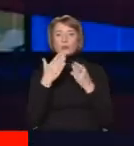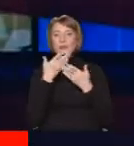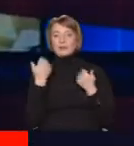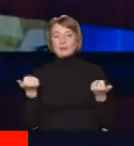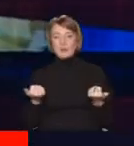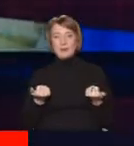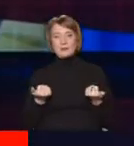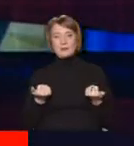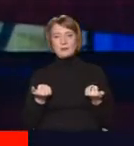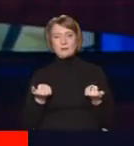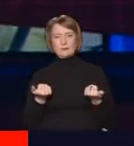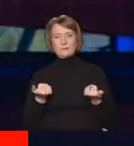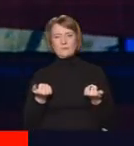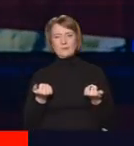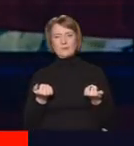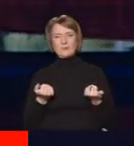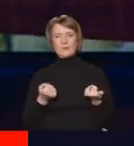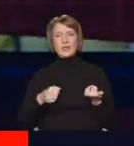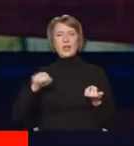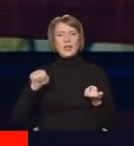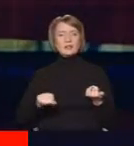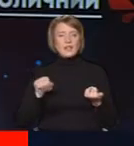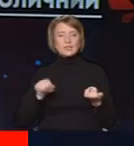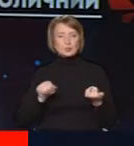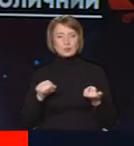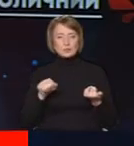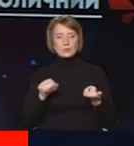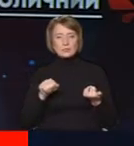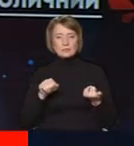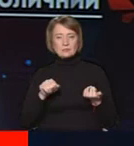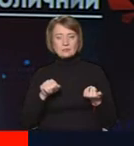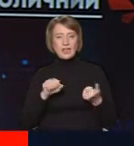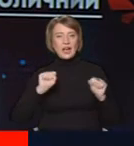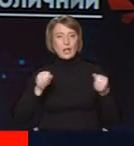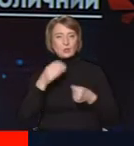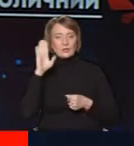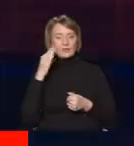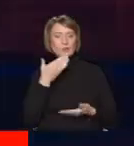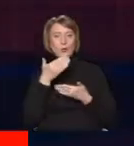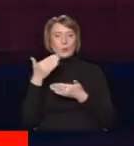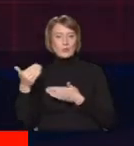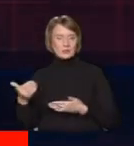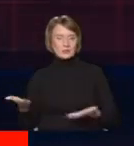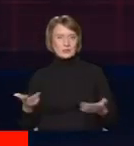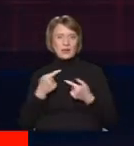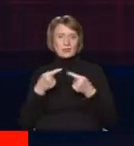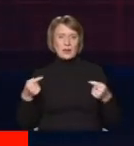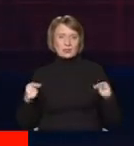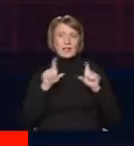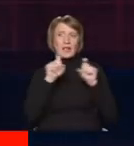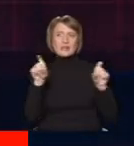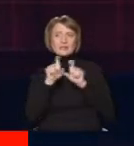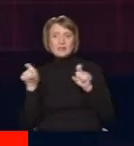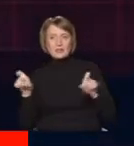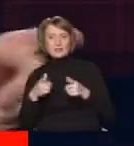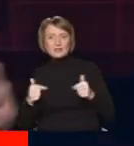будинку немає, поламався насос для циркуляції холодної води, так? І люди звертаються в райдержадміністрацію. І цей насос коштує